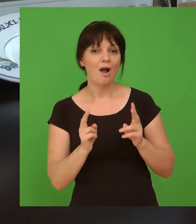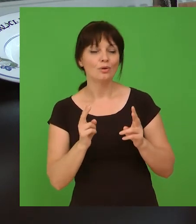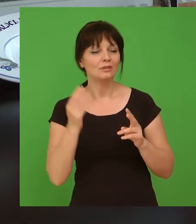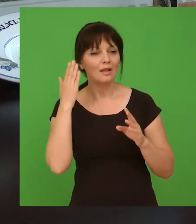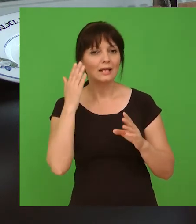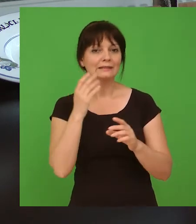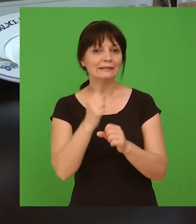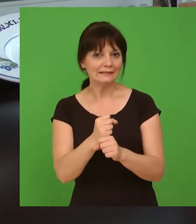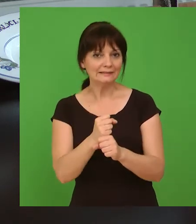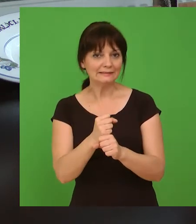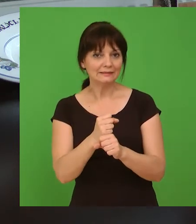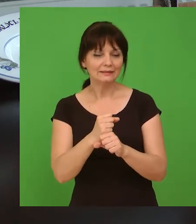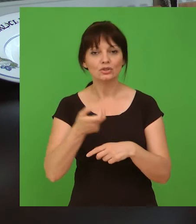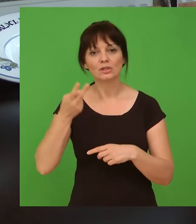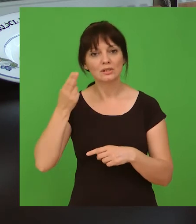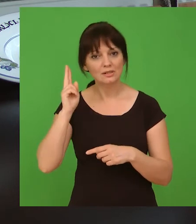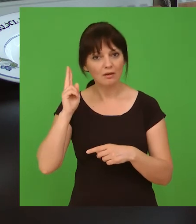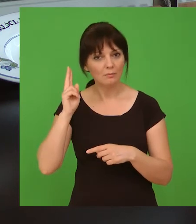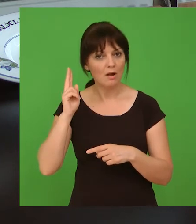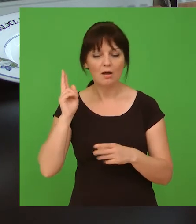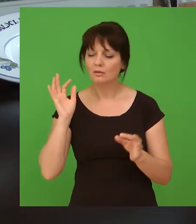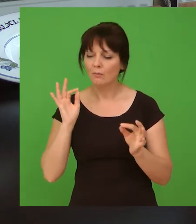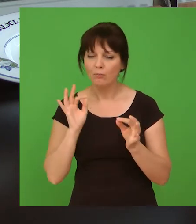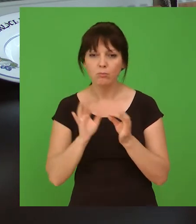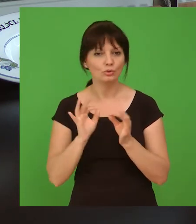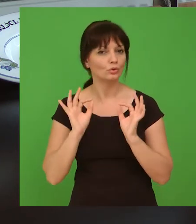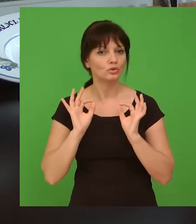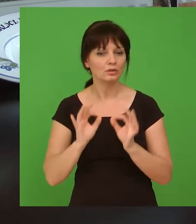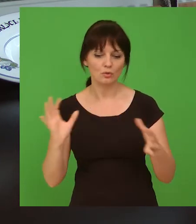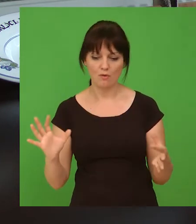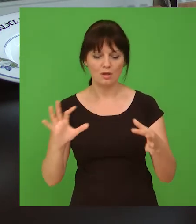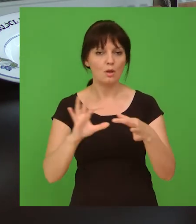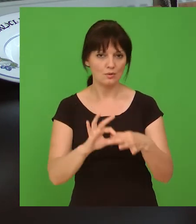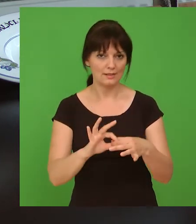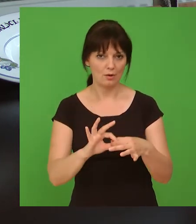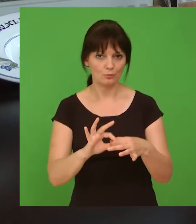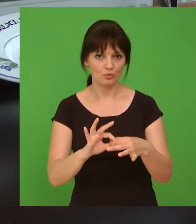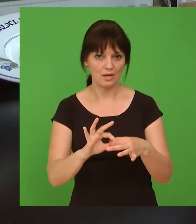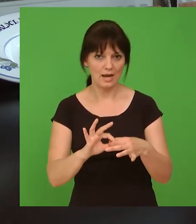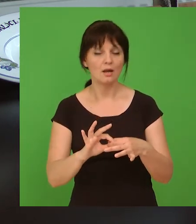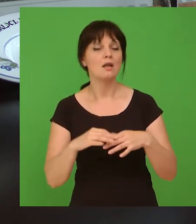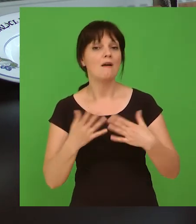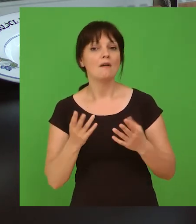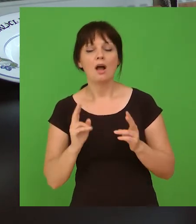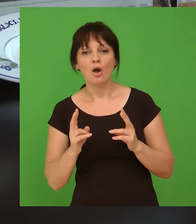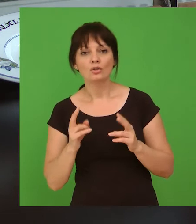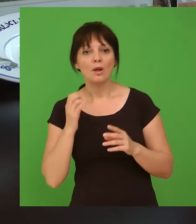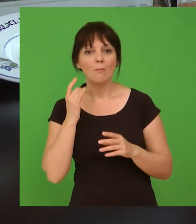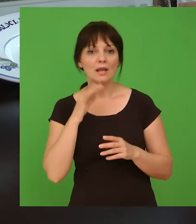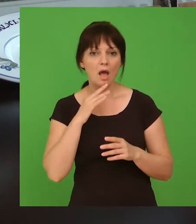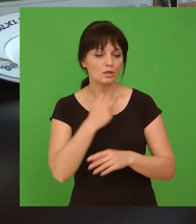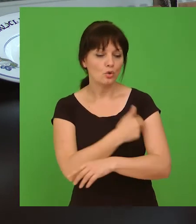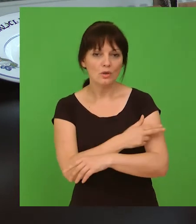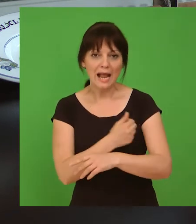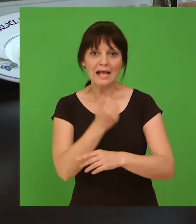hitet és a szakmát nagyon pontosan és jól összeegyeztetik. Vagy ahogyan a Baylornek a